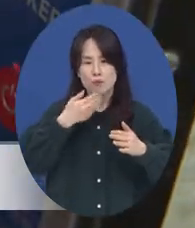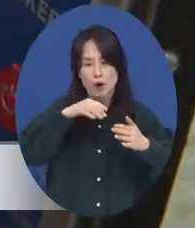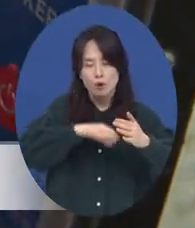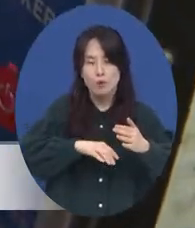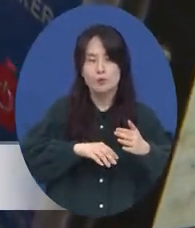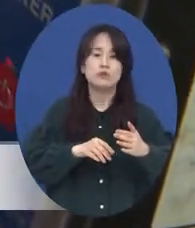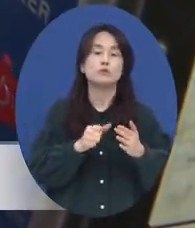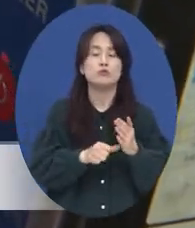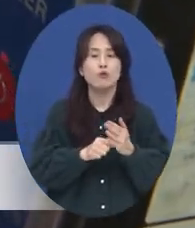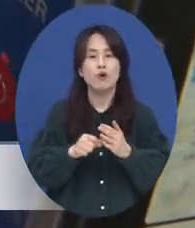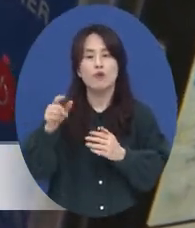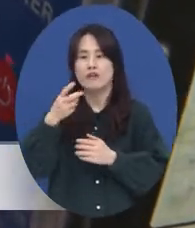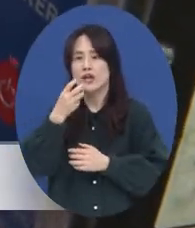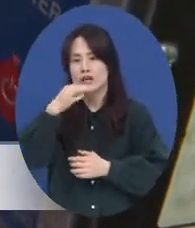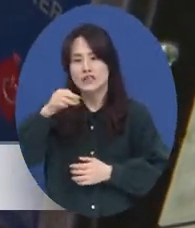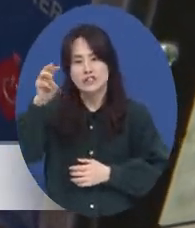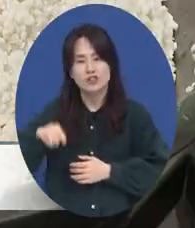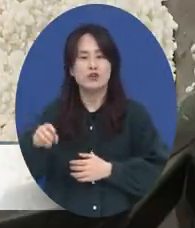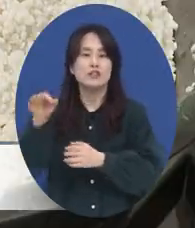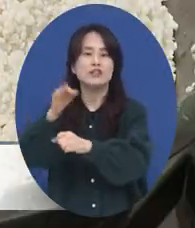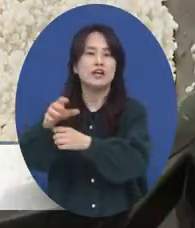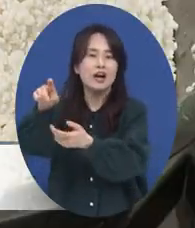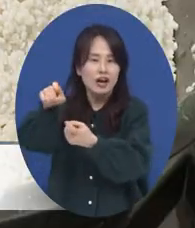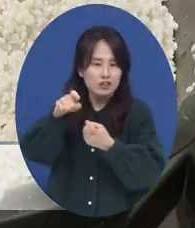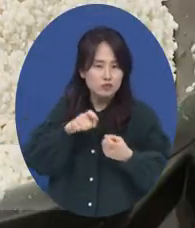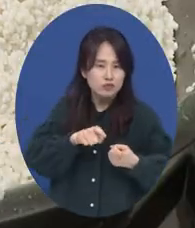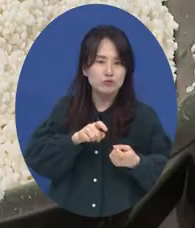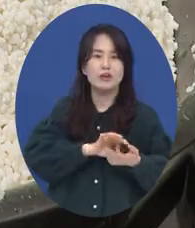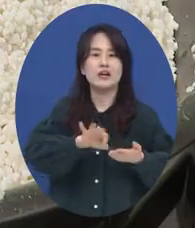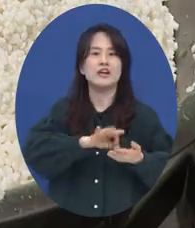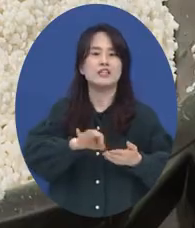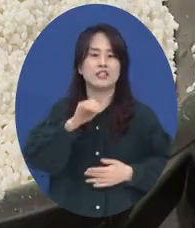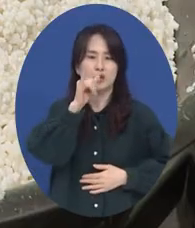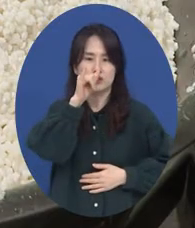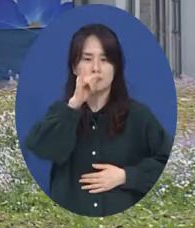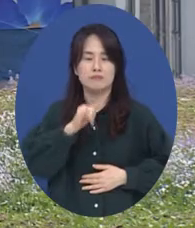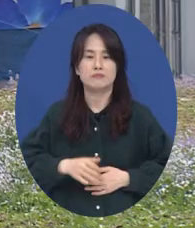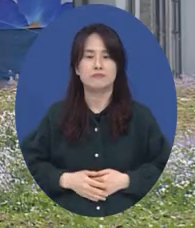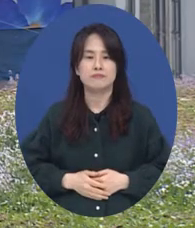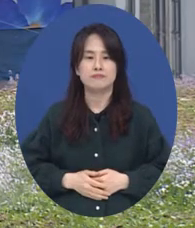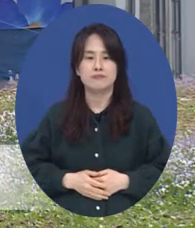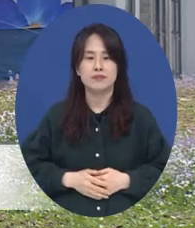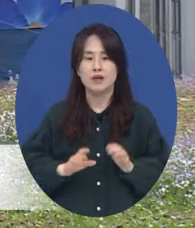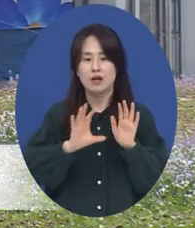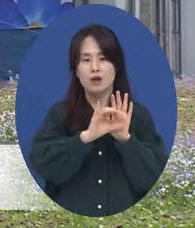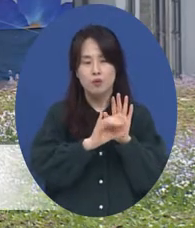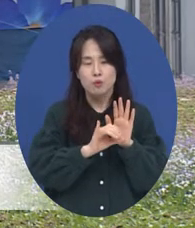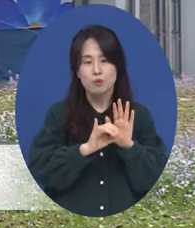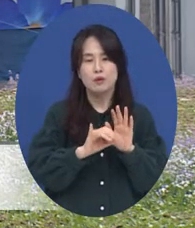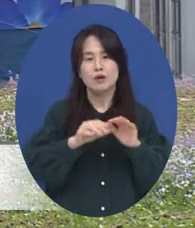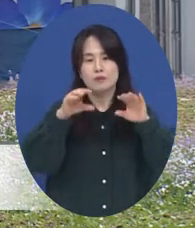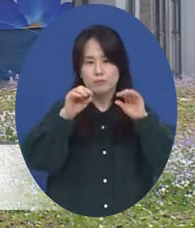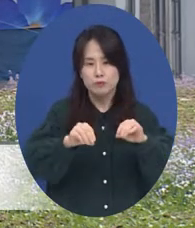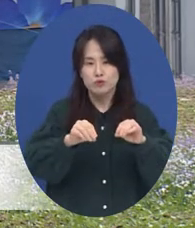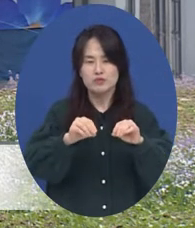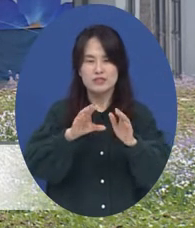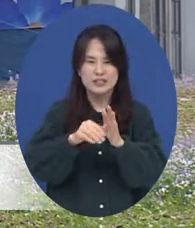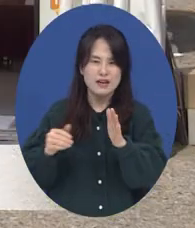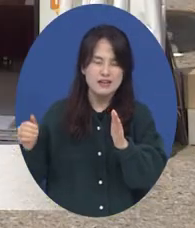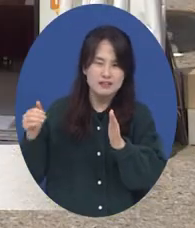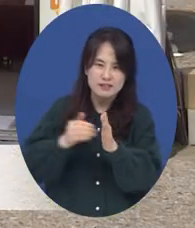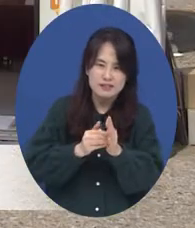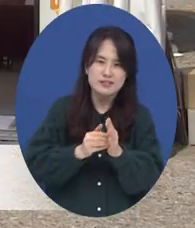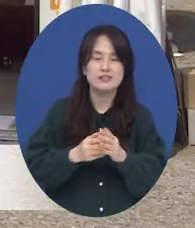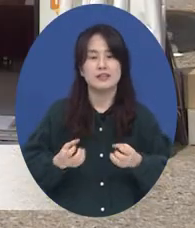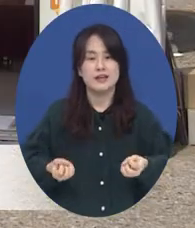우선 구입하고 청사 내에 토유장터나 상설 판매관을 운영합니다. 코로나19 사태가 종료될 때까지 도 주관